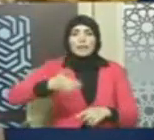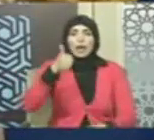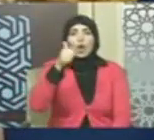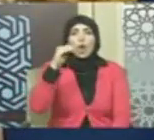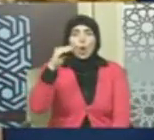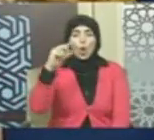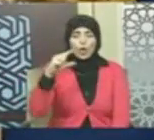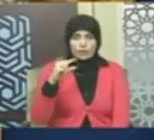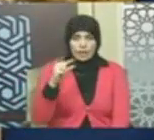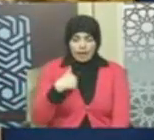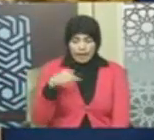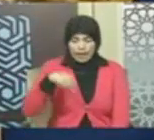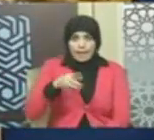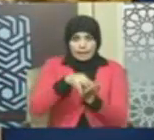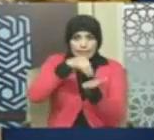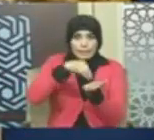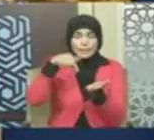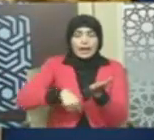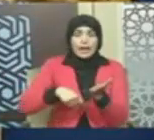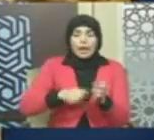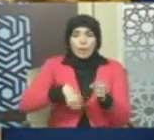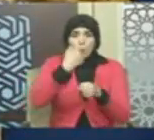بوقفة مع الحديث الأول: